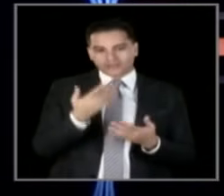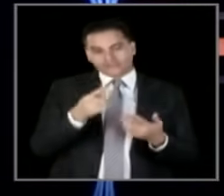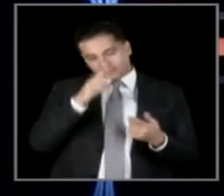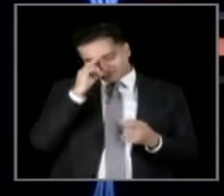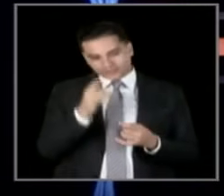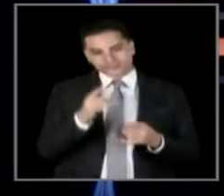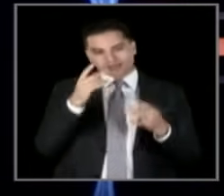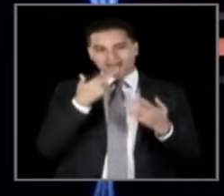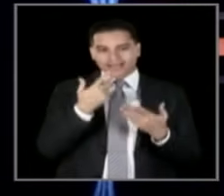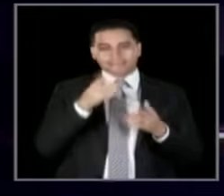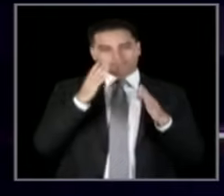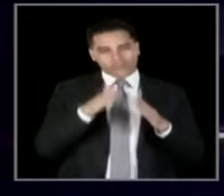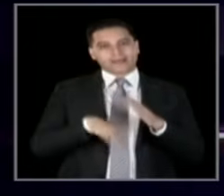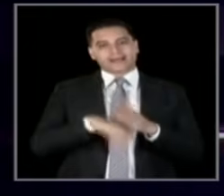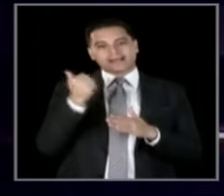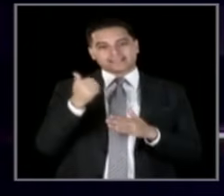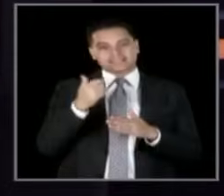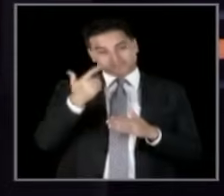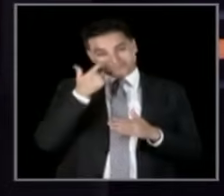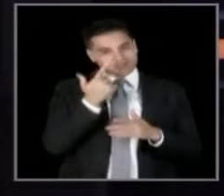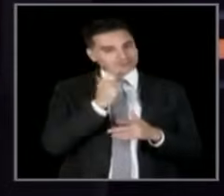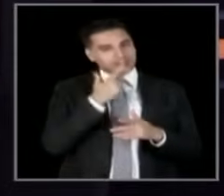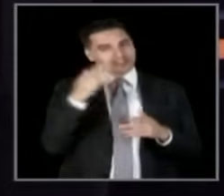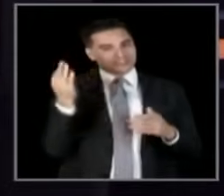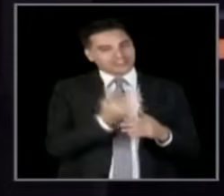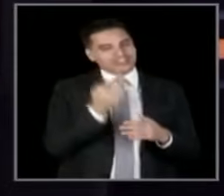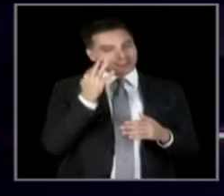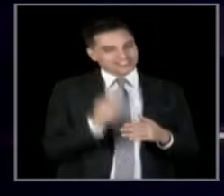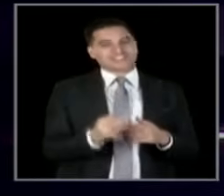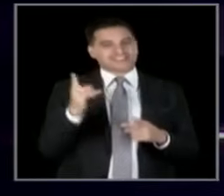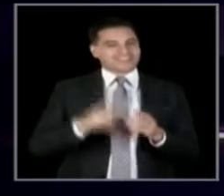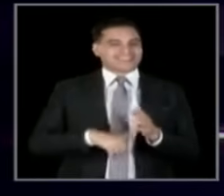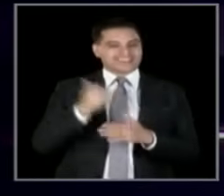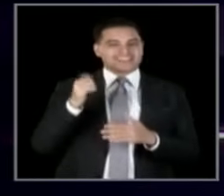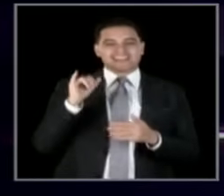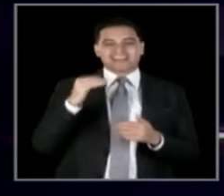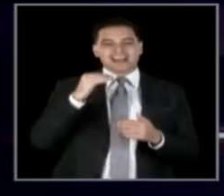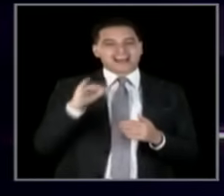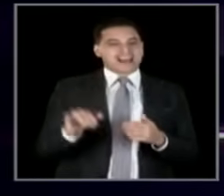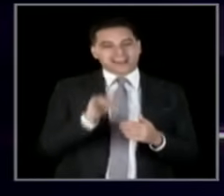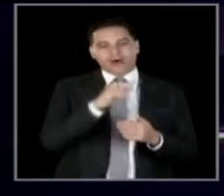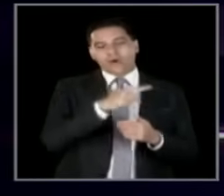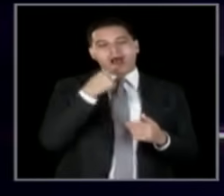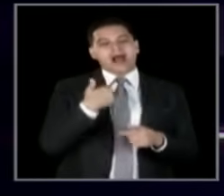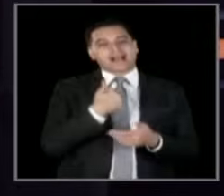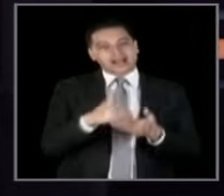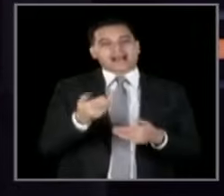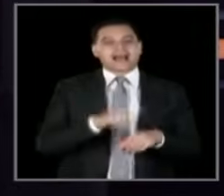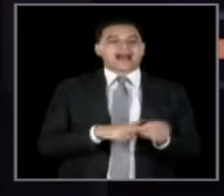متوقعة إن إحنا ممكن نكسب يعني. تحذير شديد اللهجة. ويحيى قال إنه جاي يكسب هو